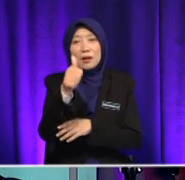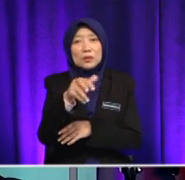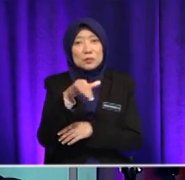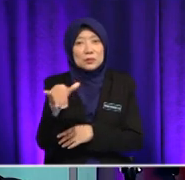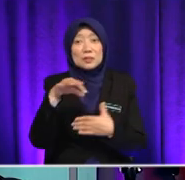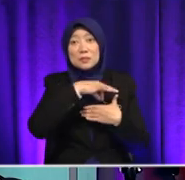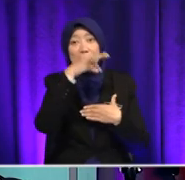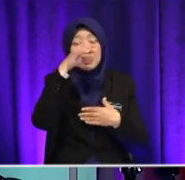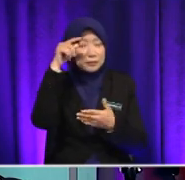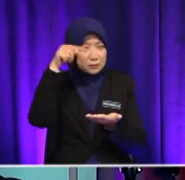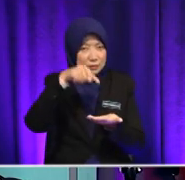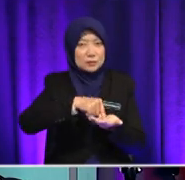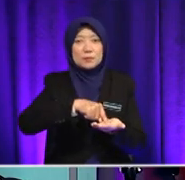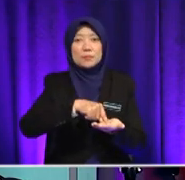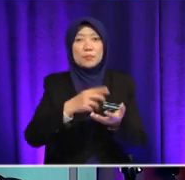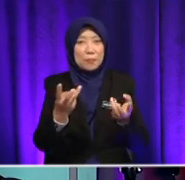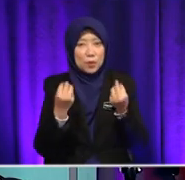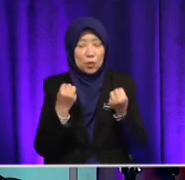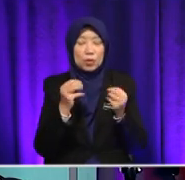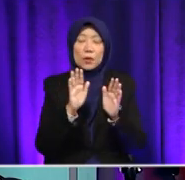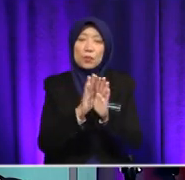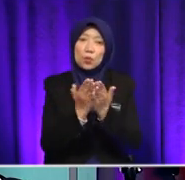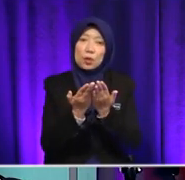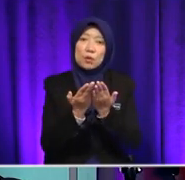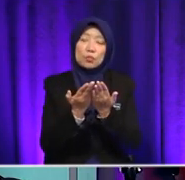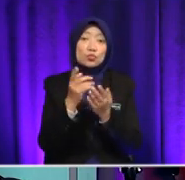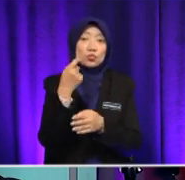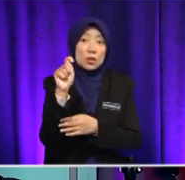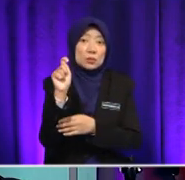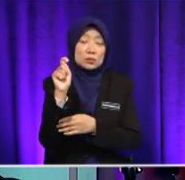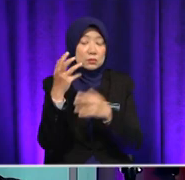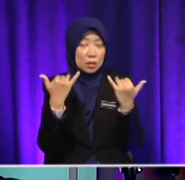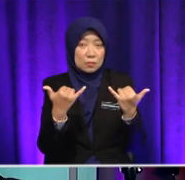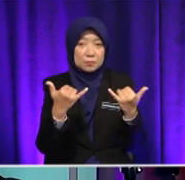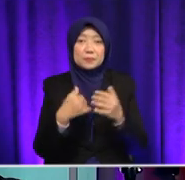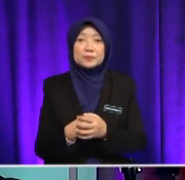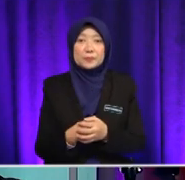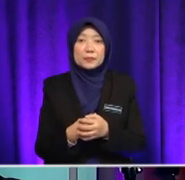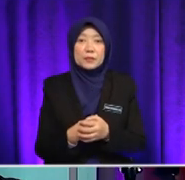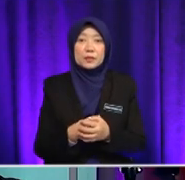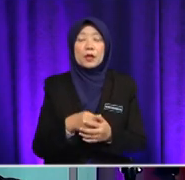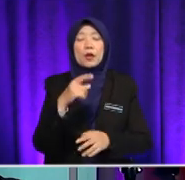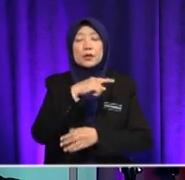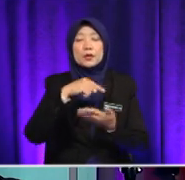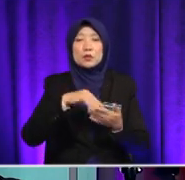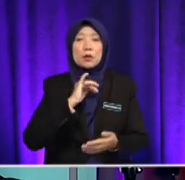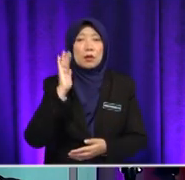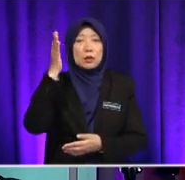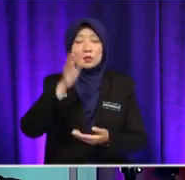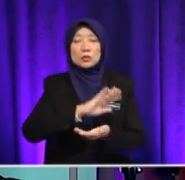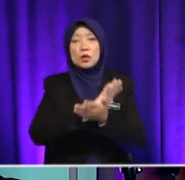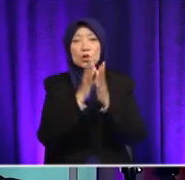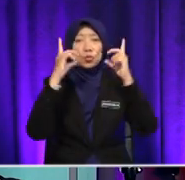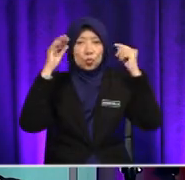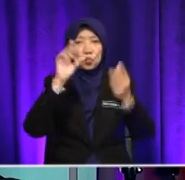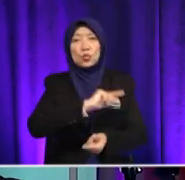oke oke Buka buku teks buku surat dua Buka sekarang hari ini saya akan jadi guru ganti anda semua